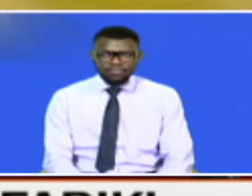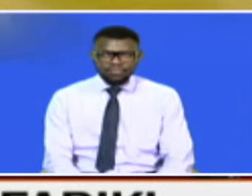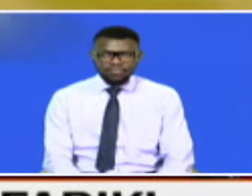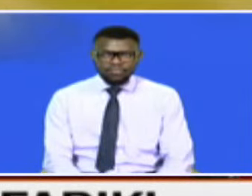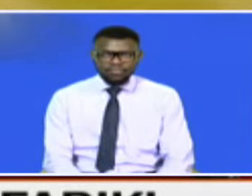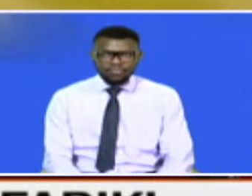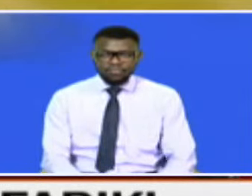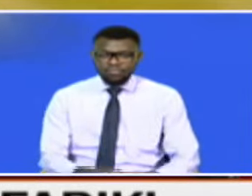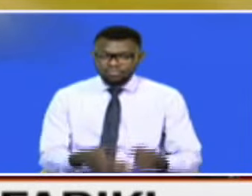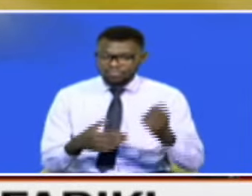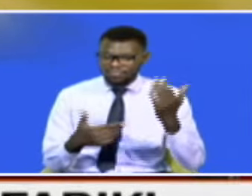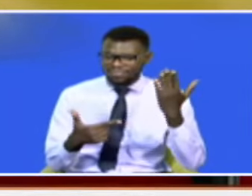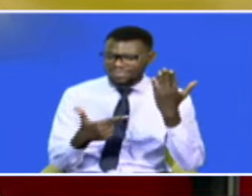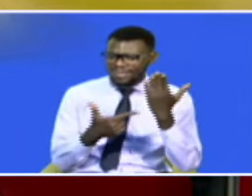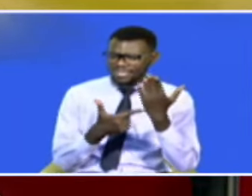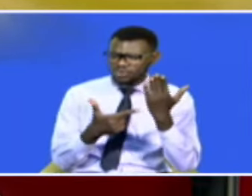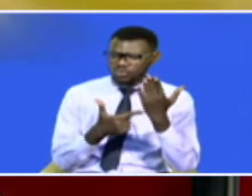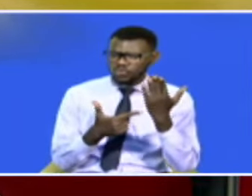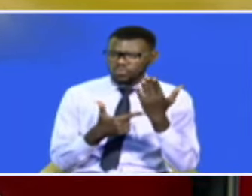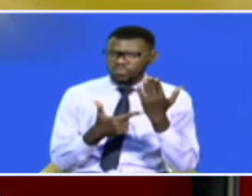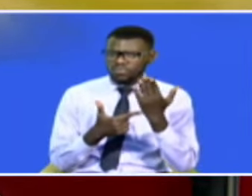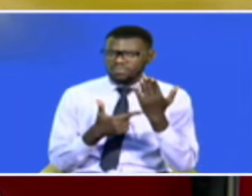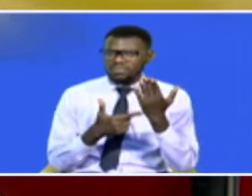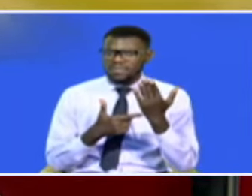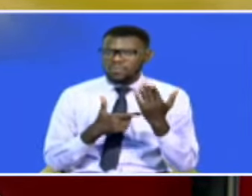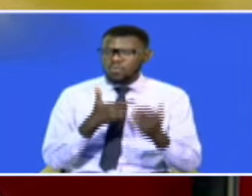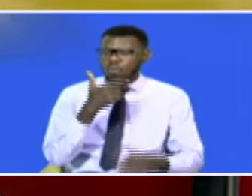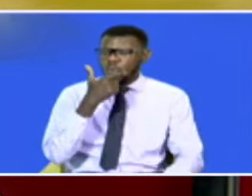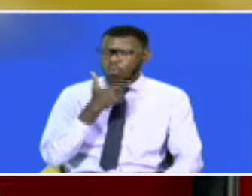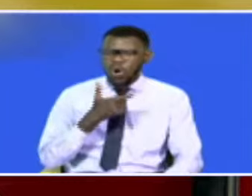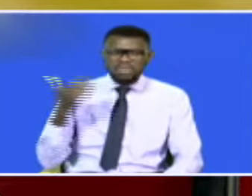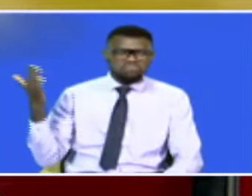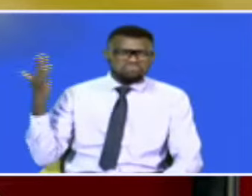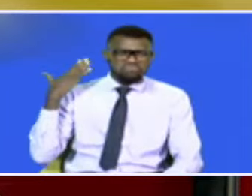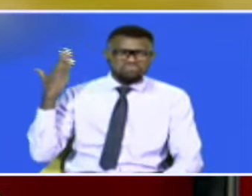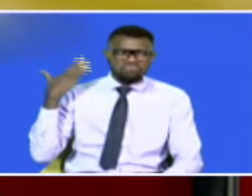Mitambo na teknolojia iliyopitwa na wakati ndiyo sababu kuu ya visa vya